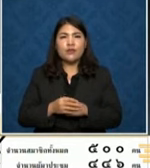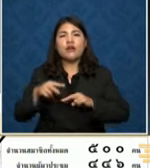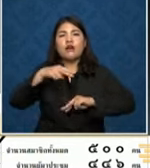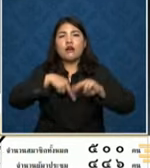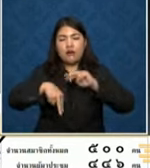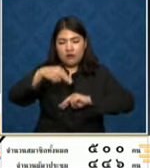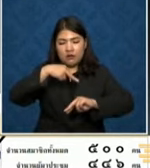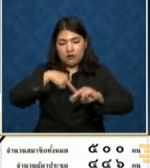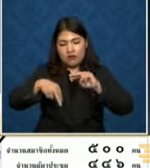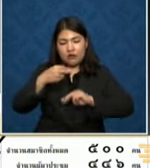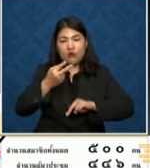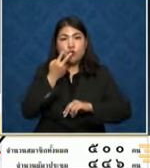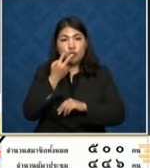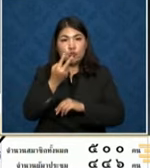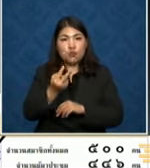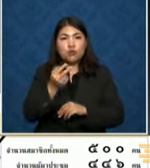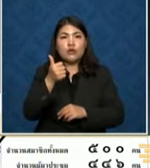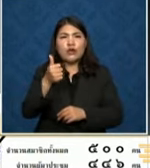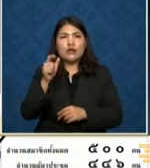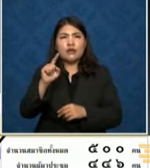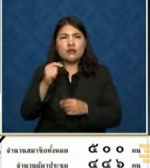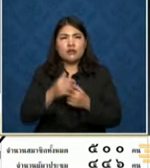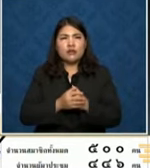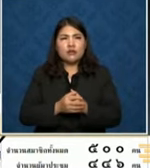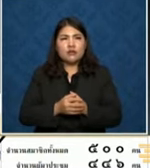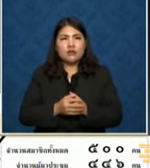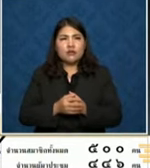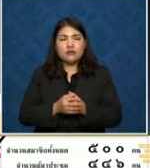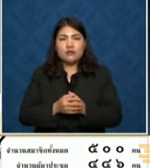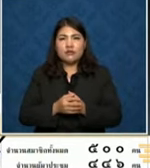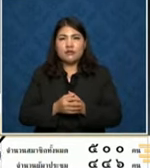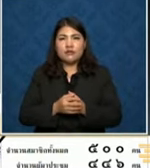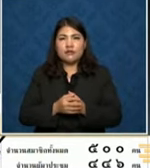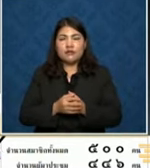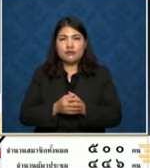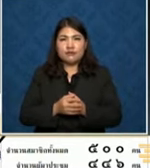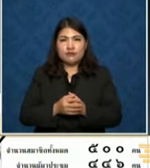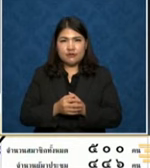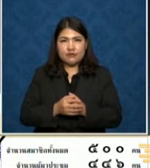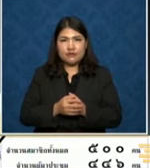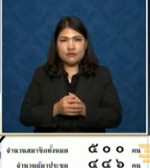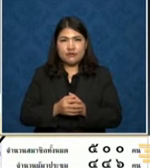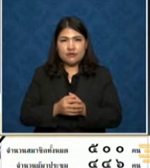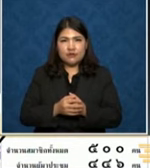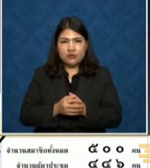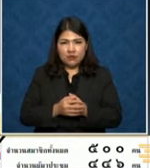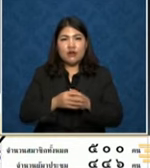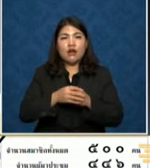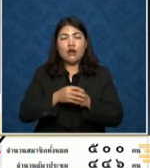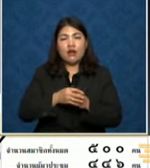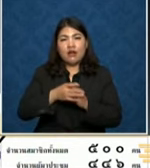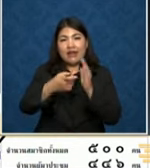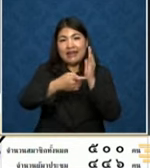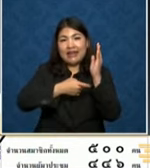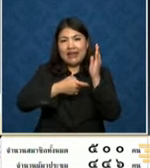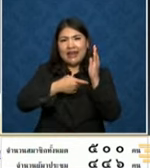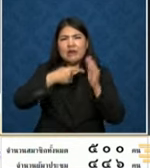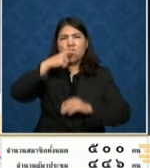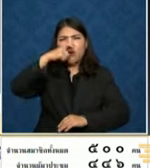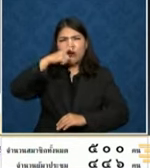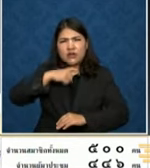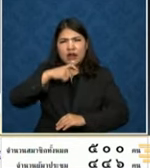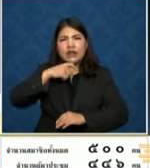ได้เห็นได้ว่าเหตุใดนะครับยางพาราของไทยเรา